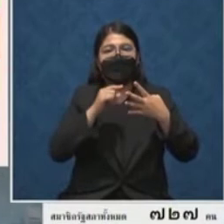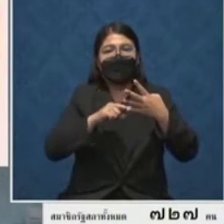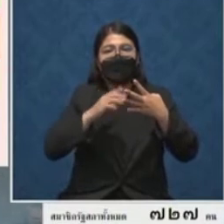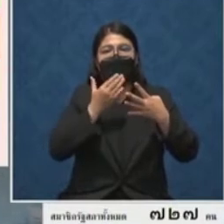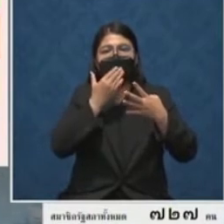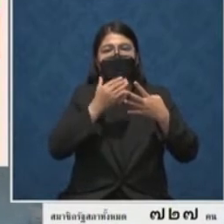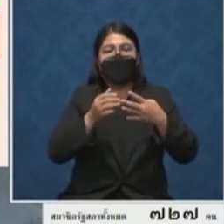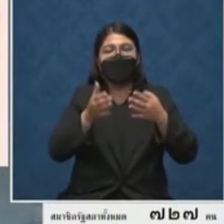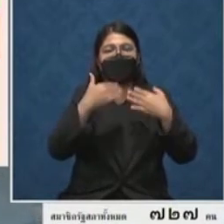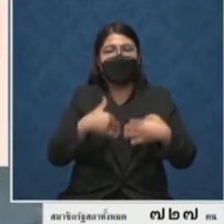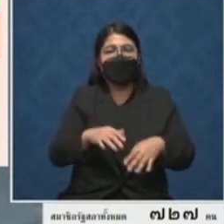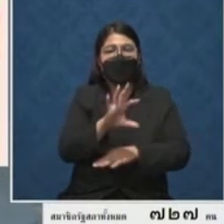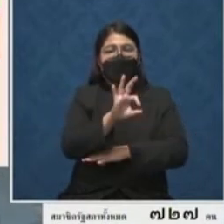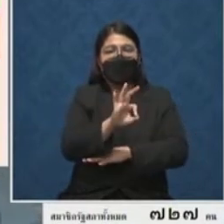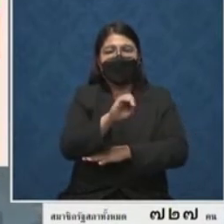ครับ